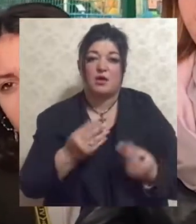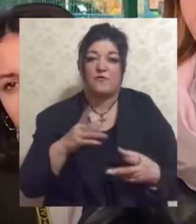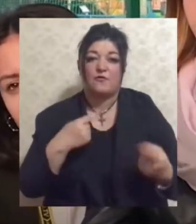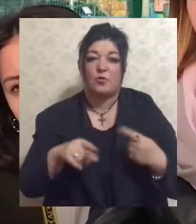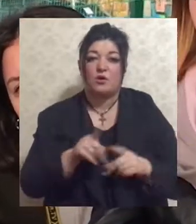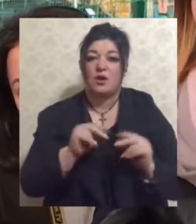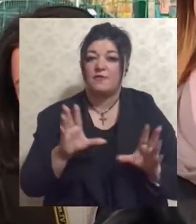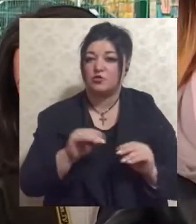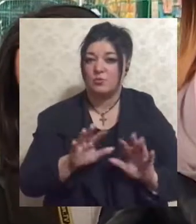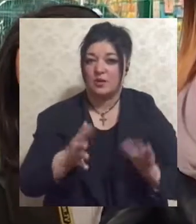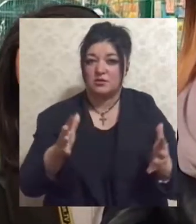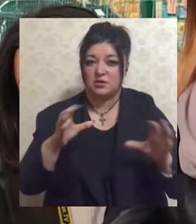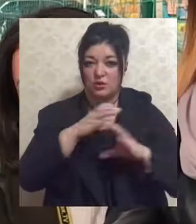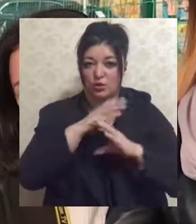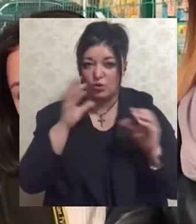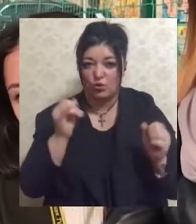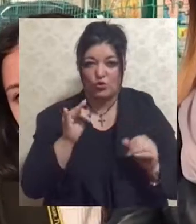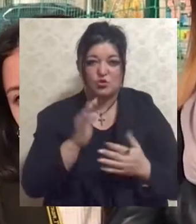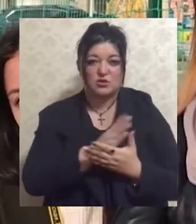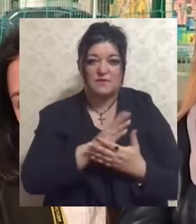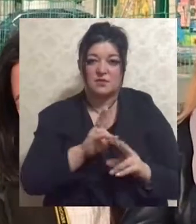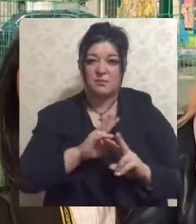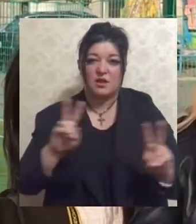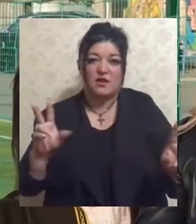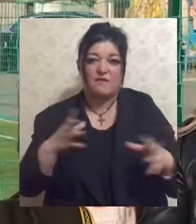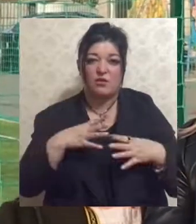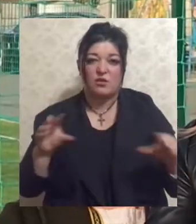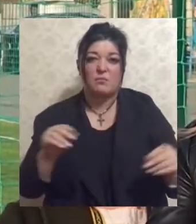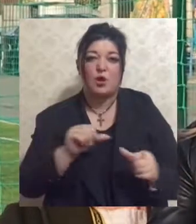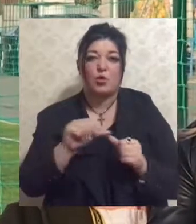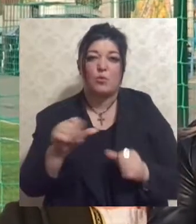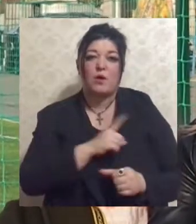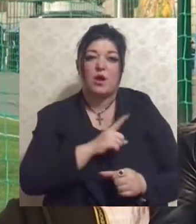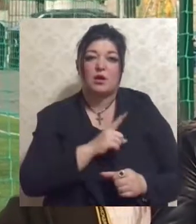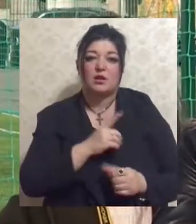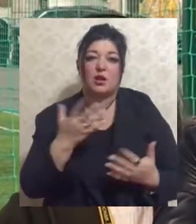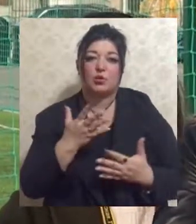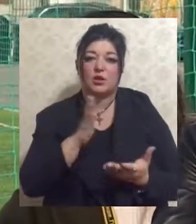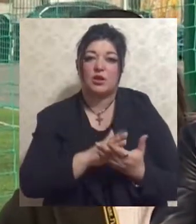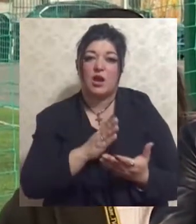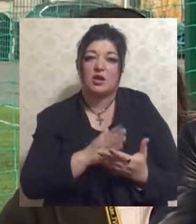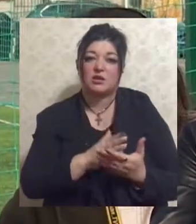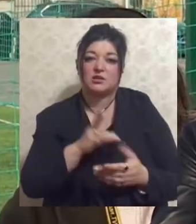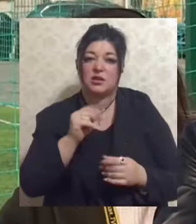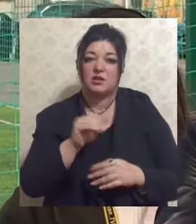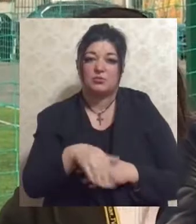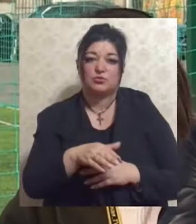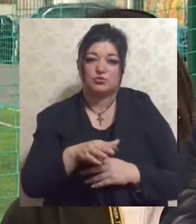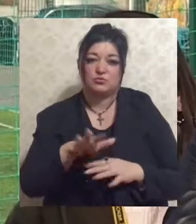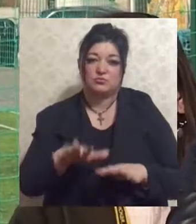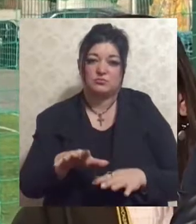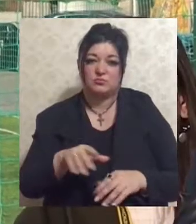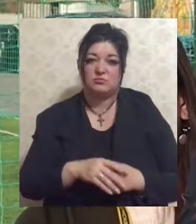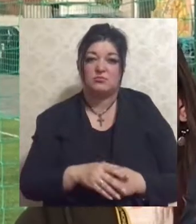происходило ночью, на стадионе совсем никого не было, кроме охранника, который находился на посту охраны. К